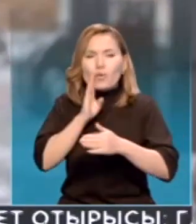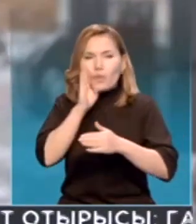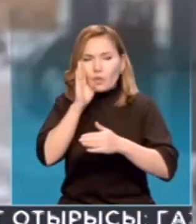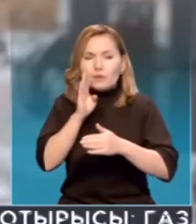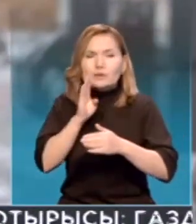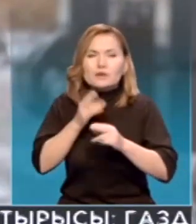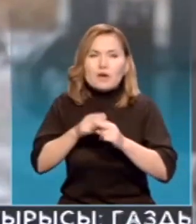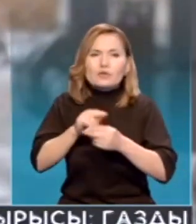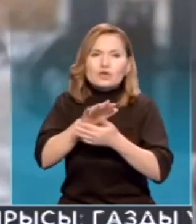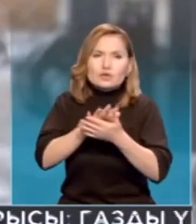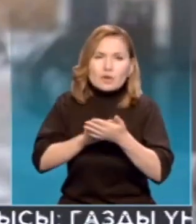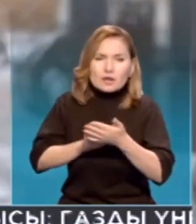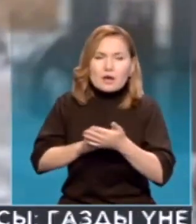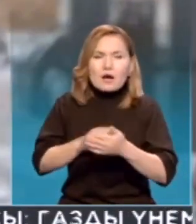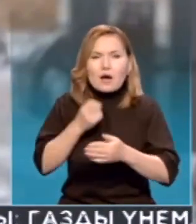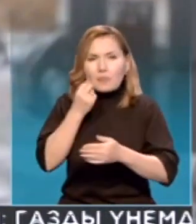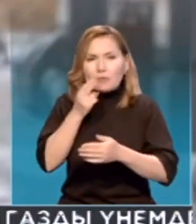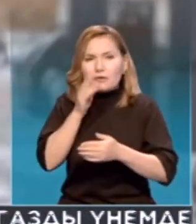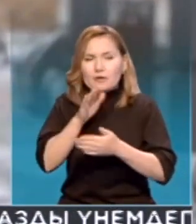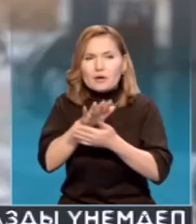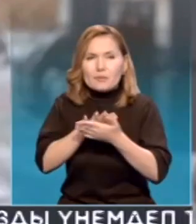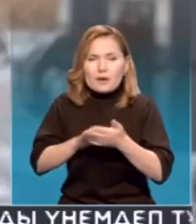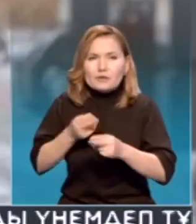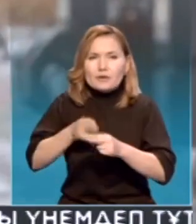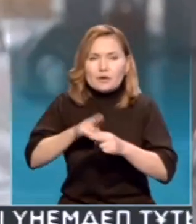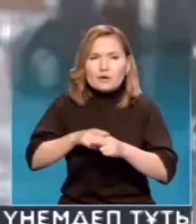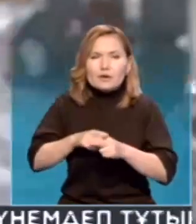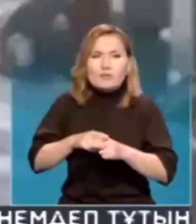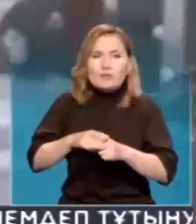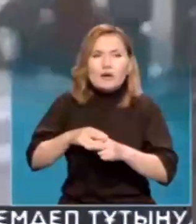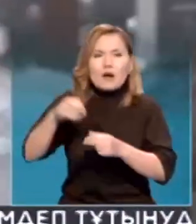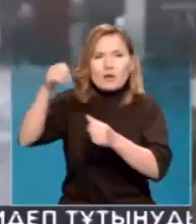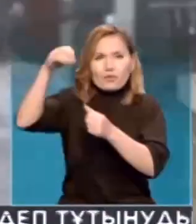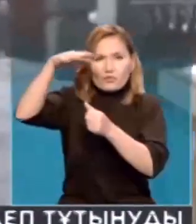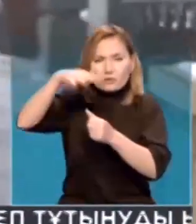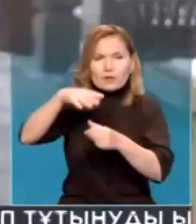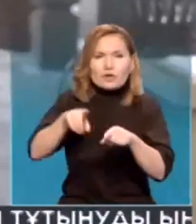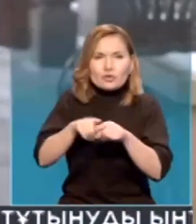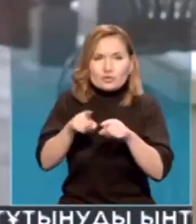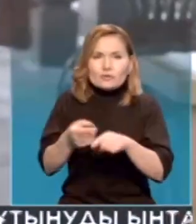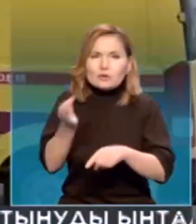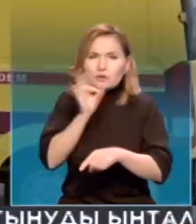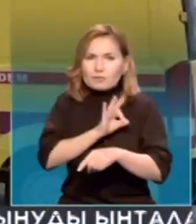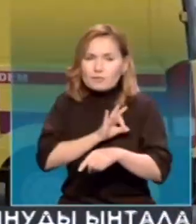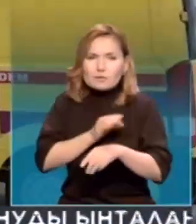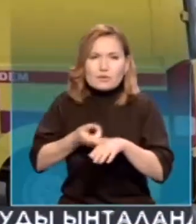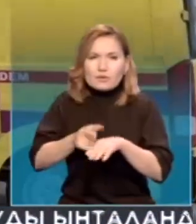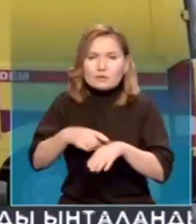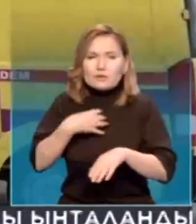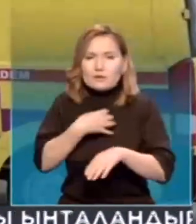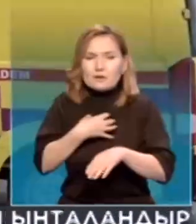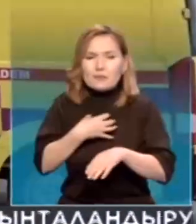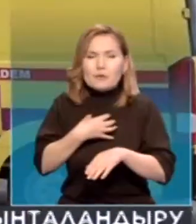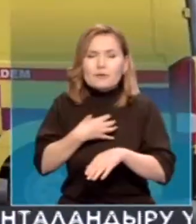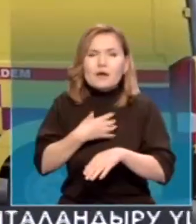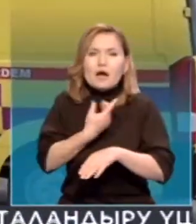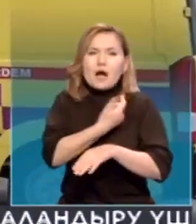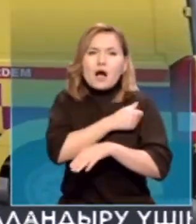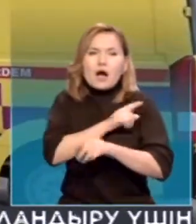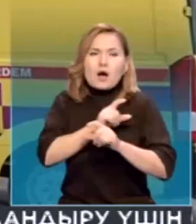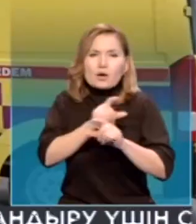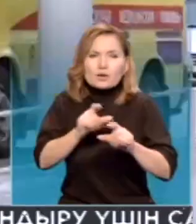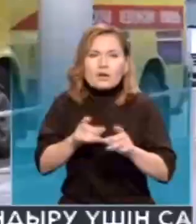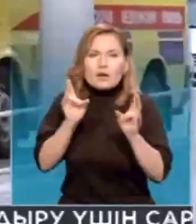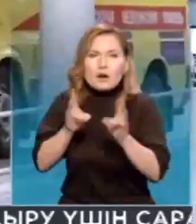бүгін түсауа қайта жалғасты. Мұндай күні далаға қолшатыр ұстап шығуда артық етпесі анық. Қалалық ауруханадағы